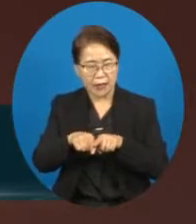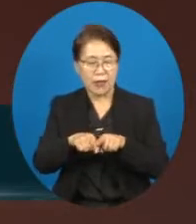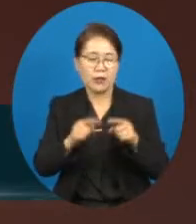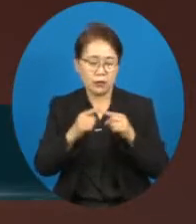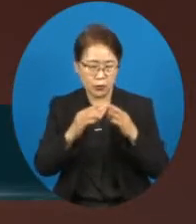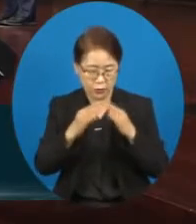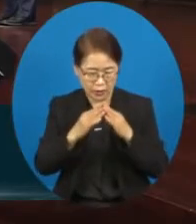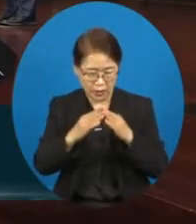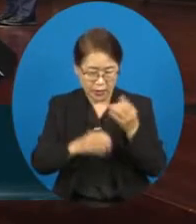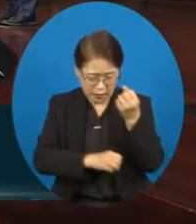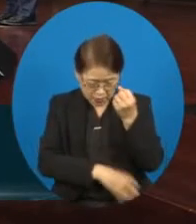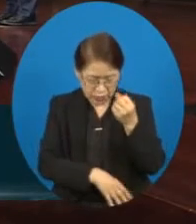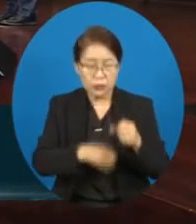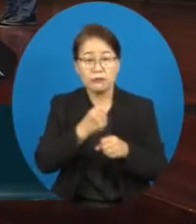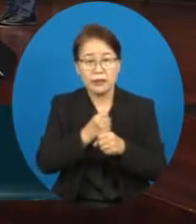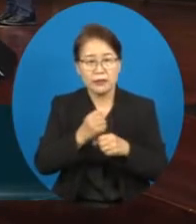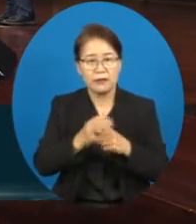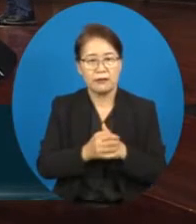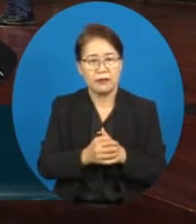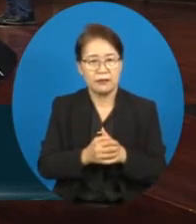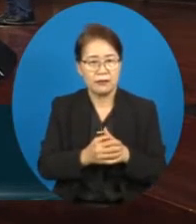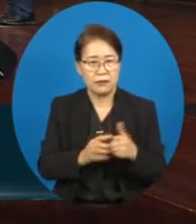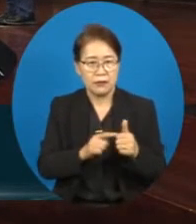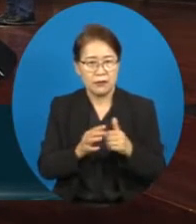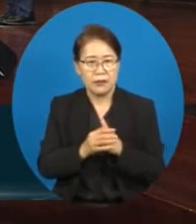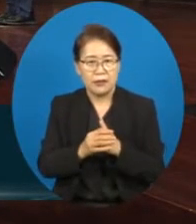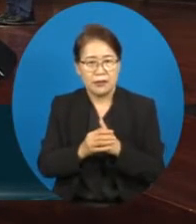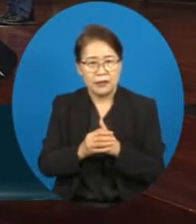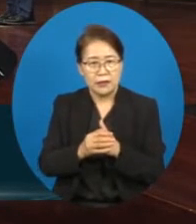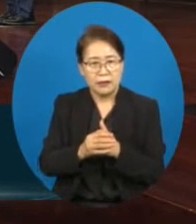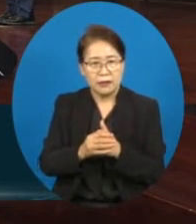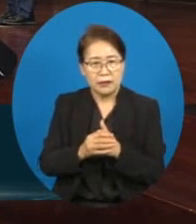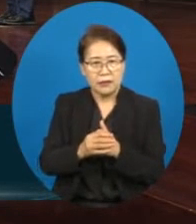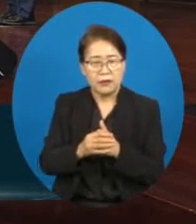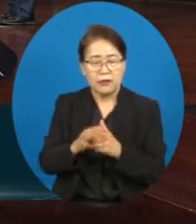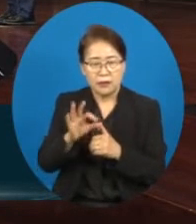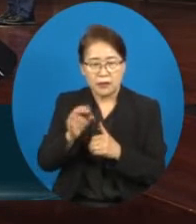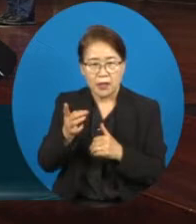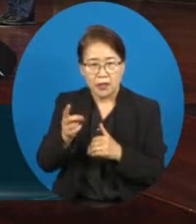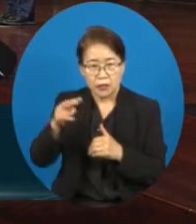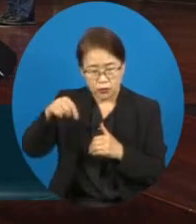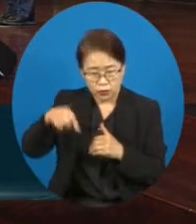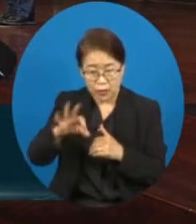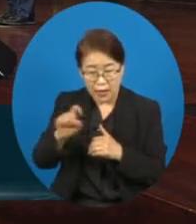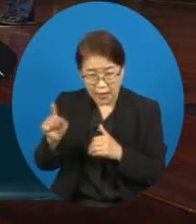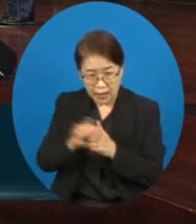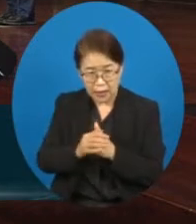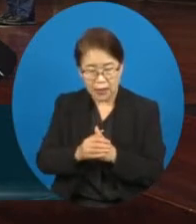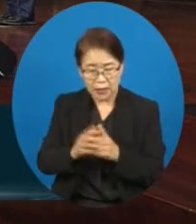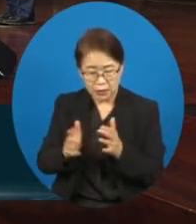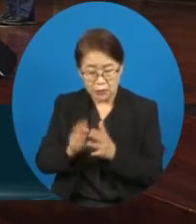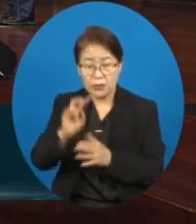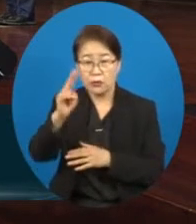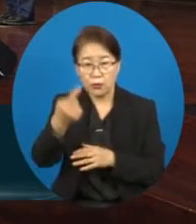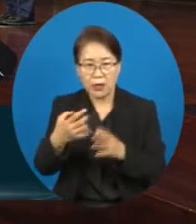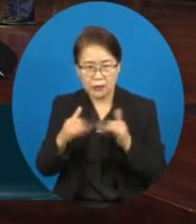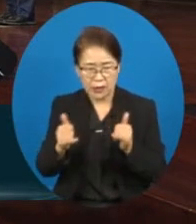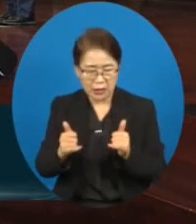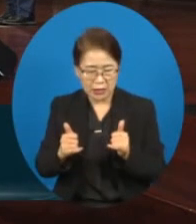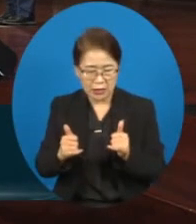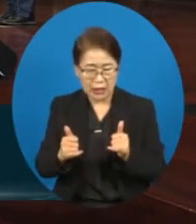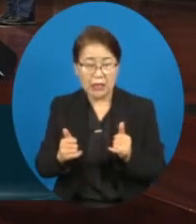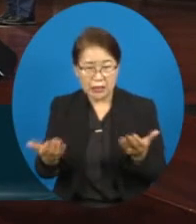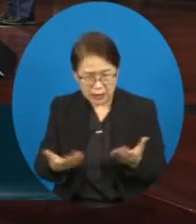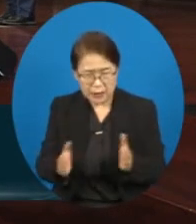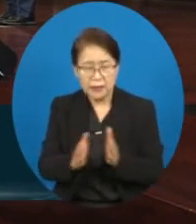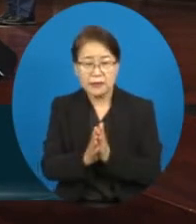읽겠습니다. 다 같이요. 수르바벨과 요사닥의 아들 예수아와 예루살렘에 돌아온 자들이 공사를